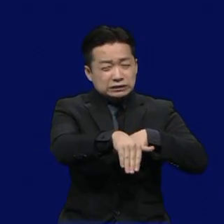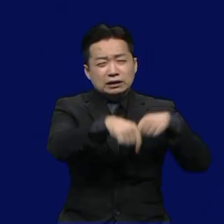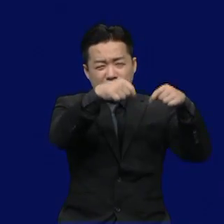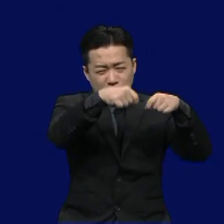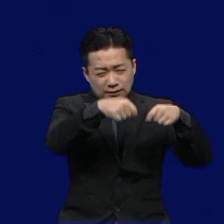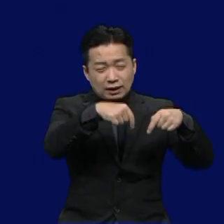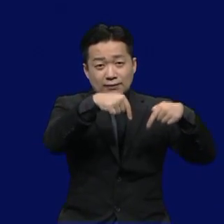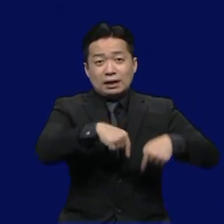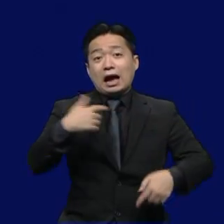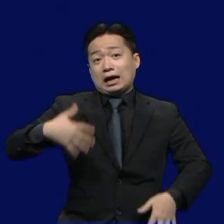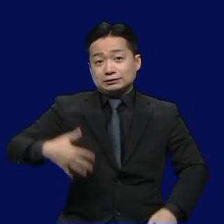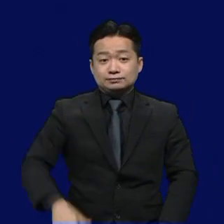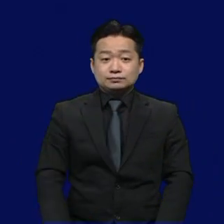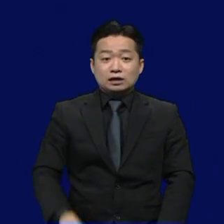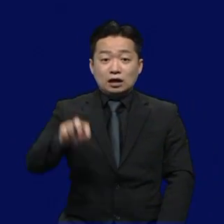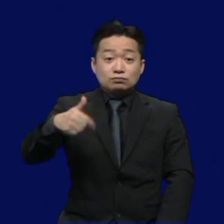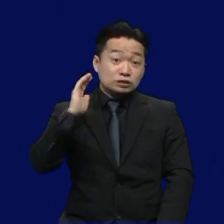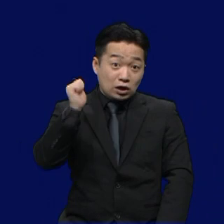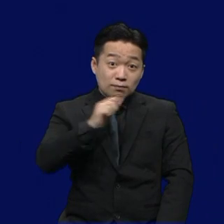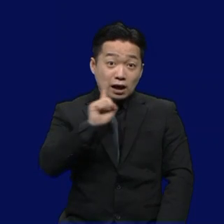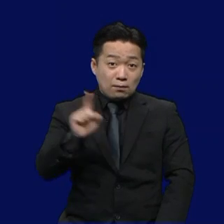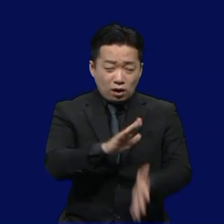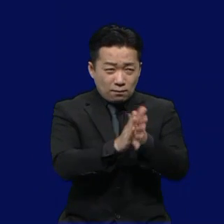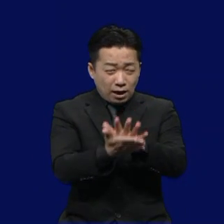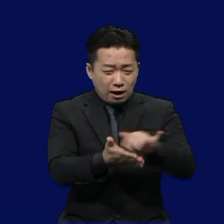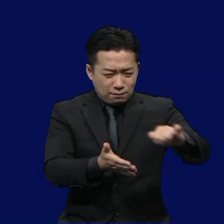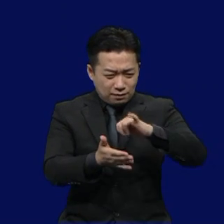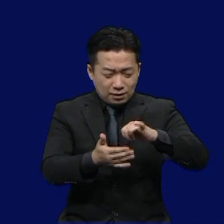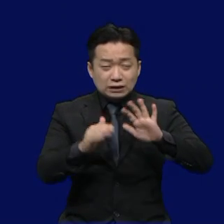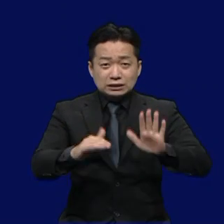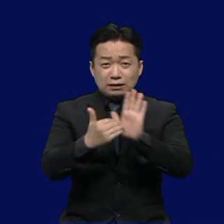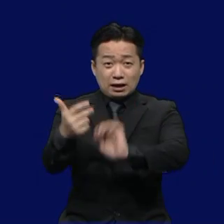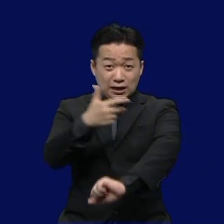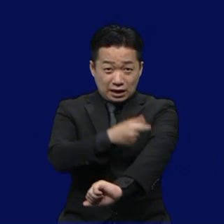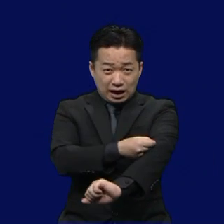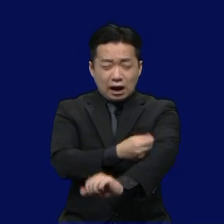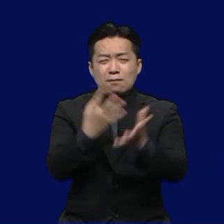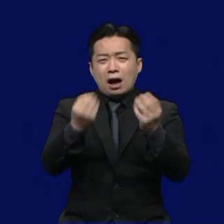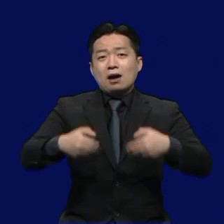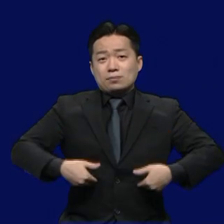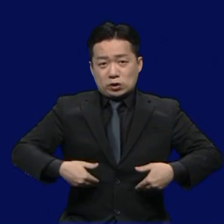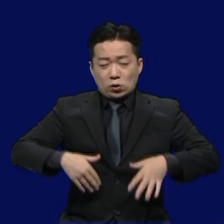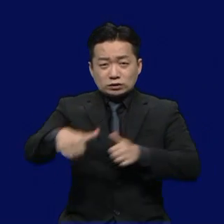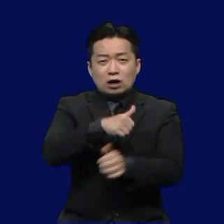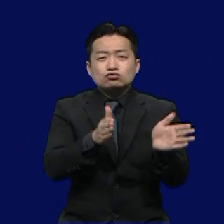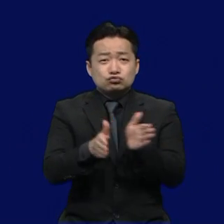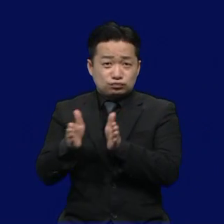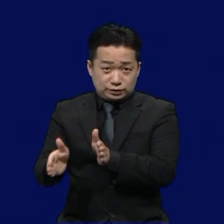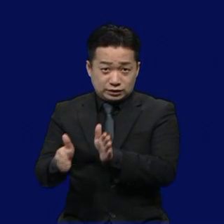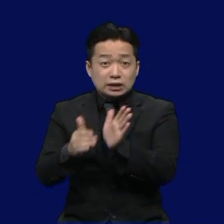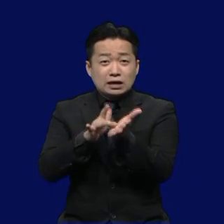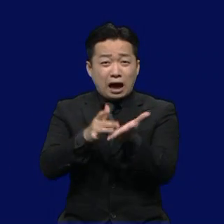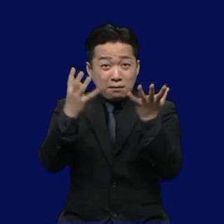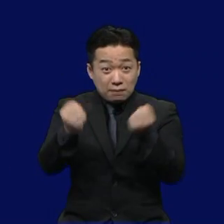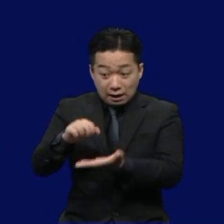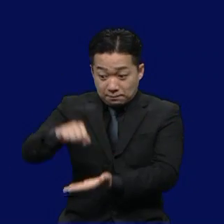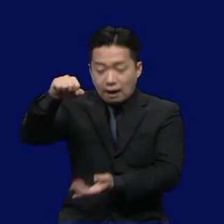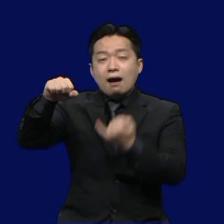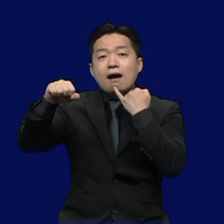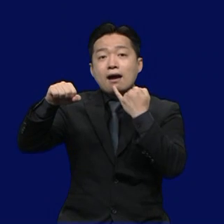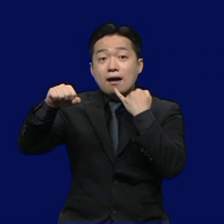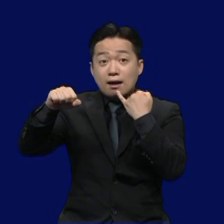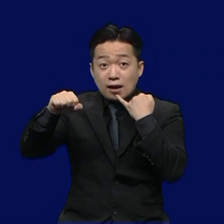문재인 대통령 은 새로운 변화가 나타나 개량 백신이 필요한 상황도 대비해야 한다 며 백씨 리나 맛 울더라도 내년에